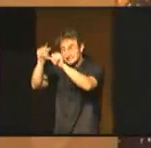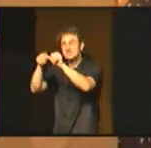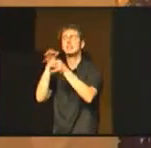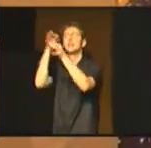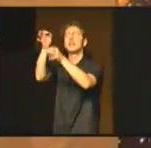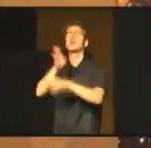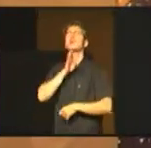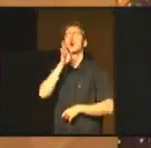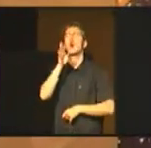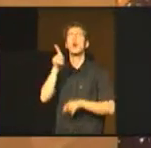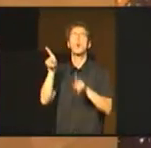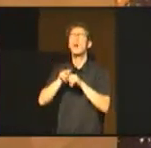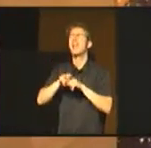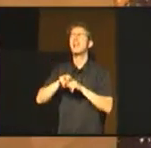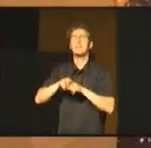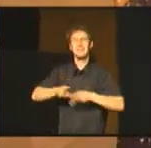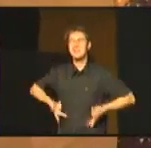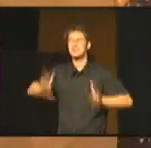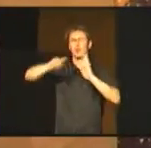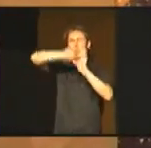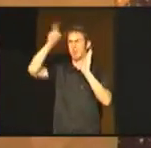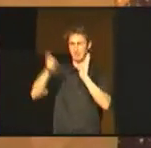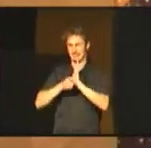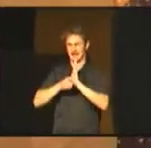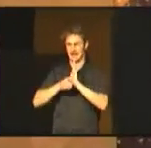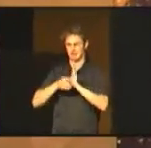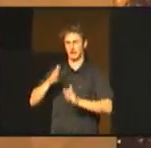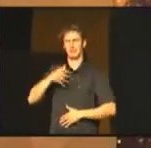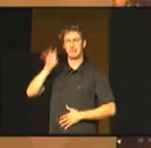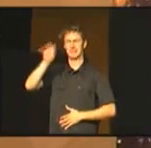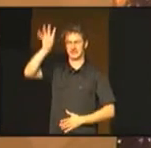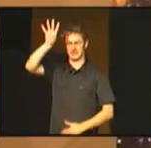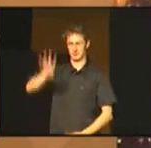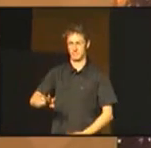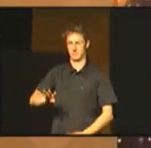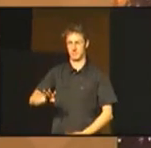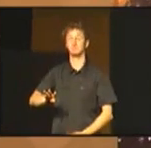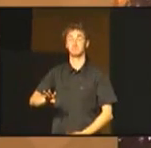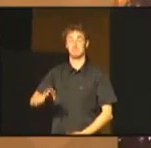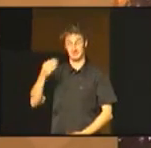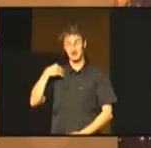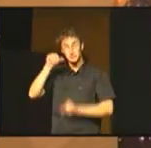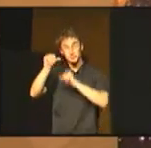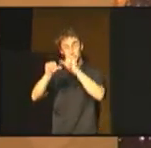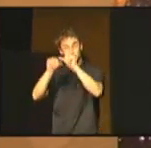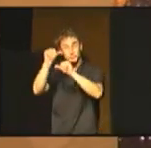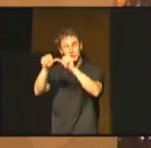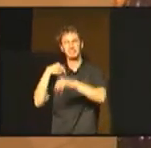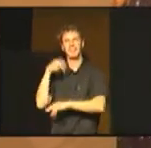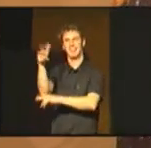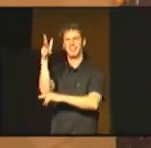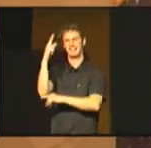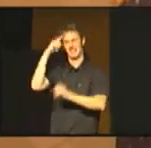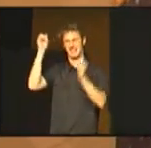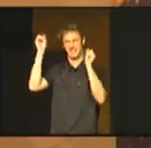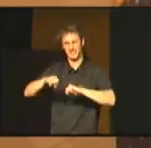molts, cap a la plena llibertat del nostre país, Catalunya. I aquest procés pel dret a decidir,